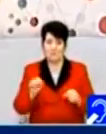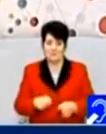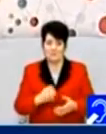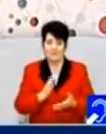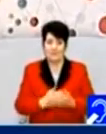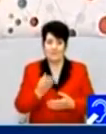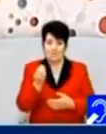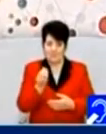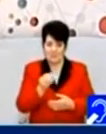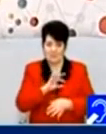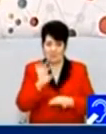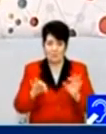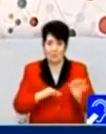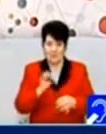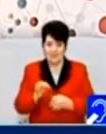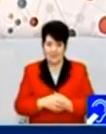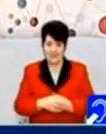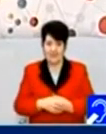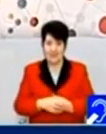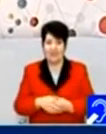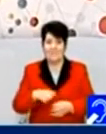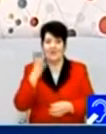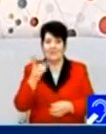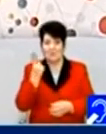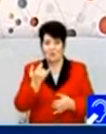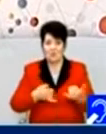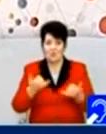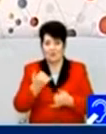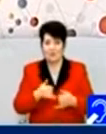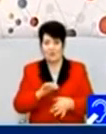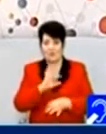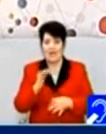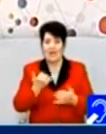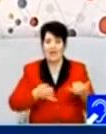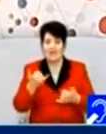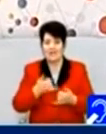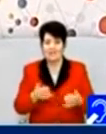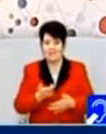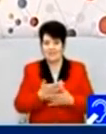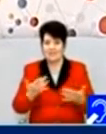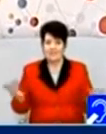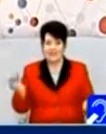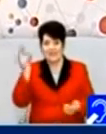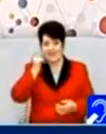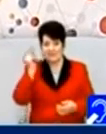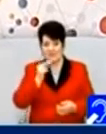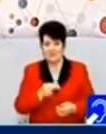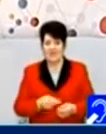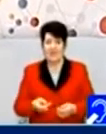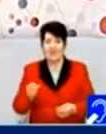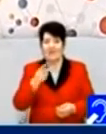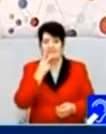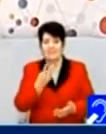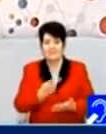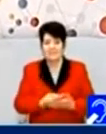niște bani pentru un proiect. Am zis că va fi un laborator chimic și să fie elevi din diferite licee care nu au aceste ocazii și să